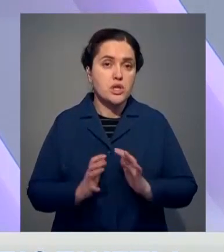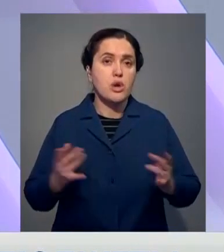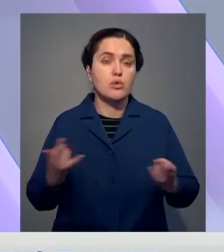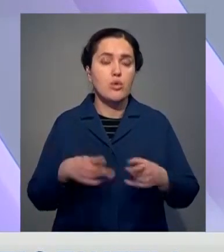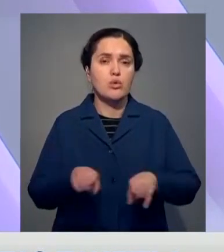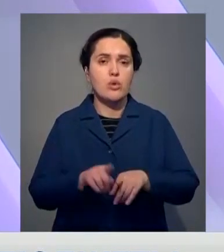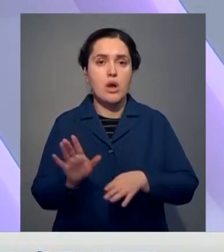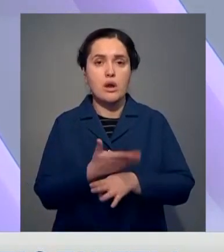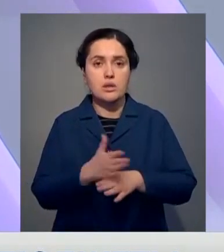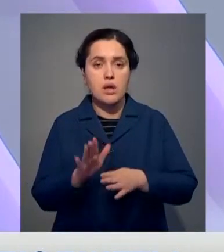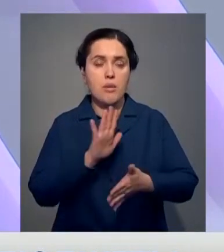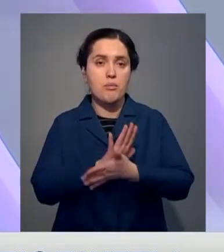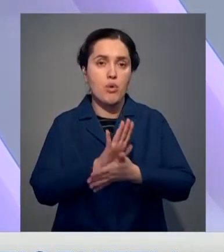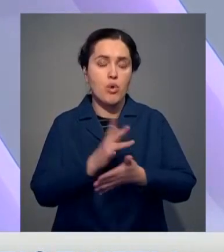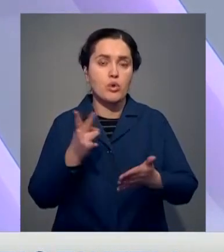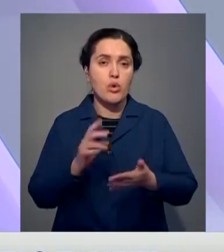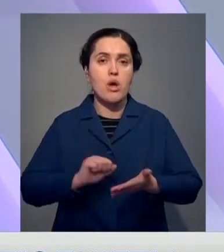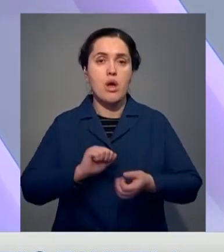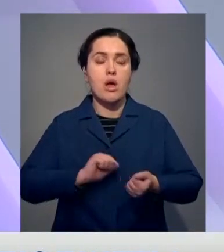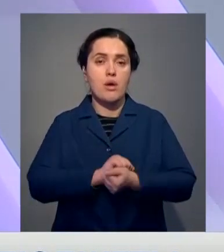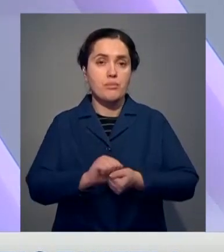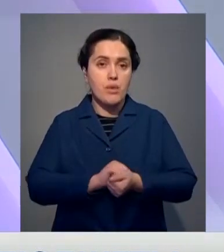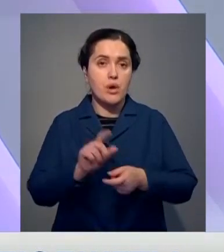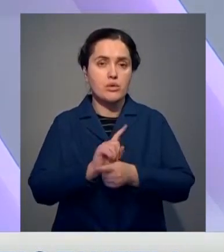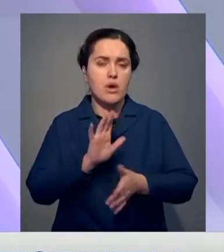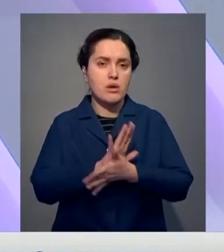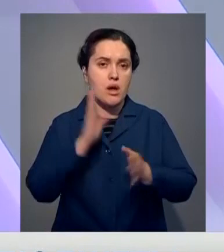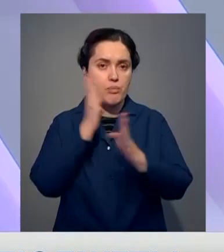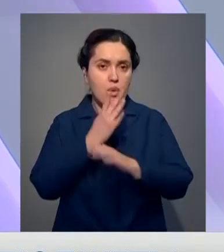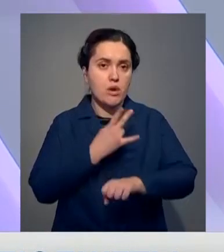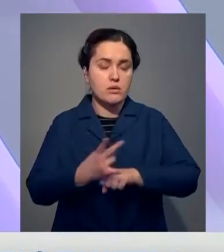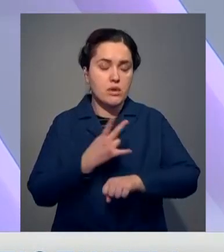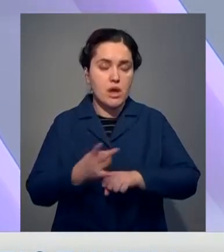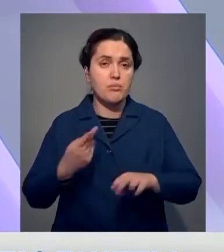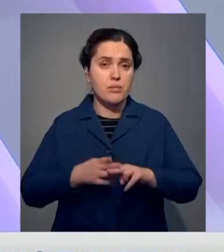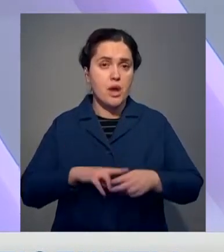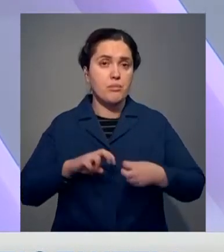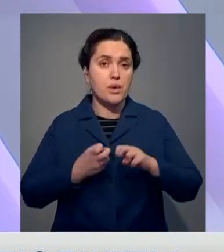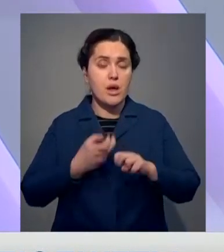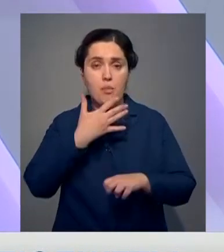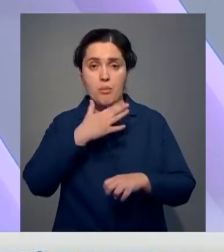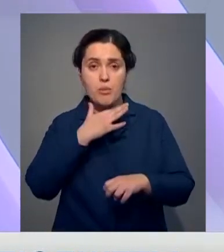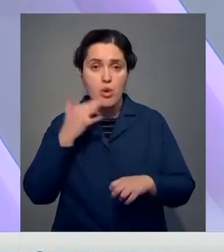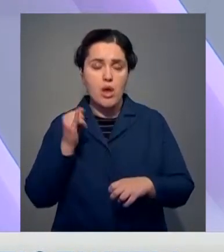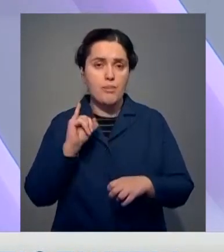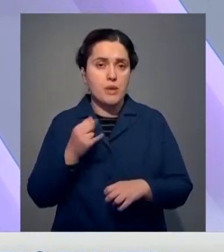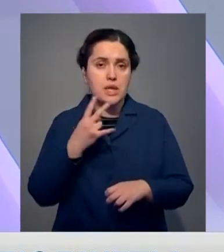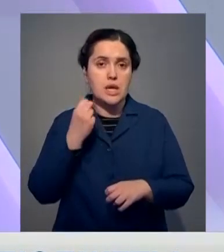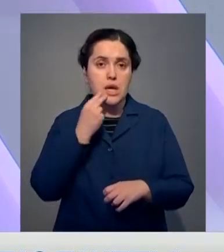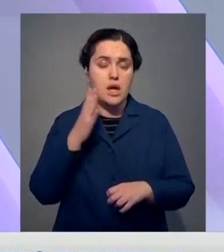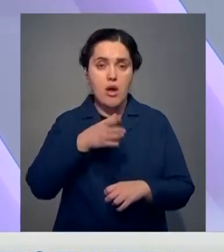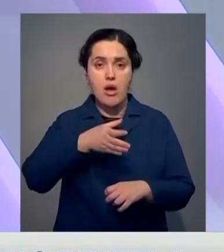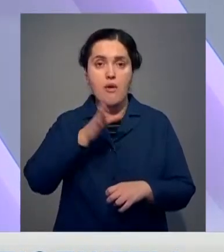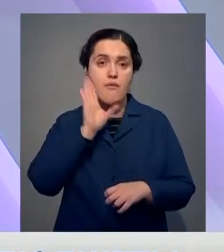бытовых и промышленных отходов, загрязнение окружающей среды, плохое качество воды влияет